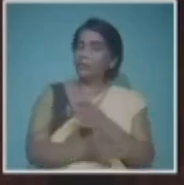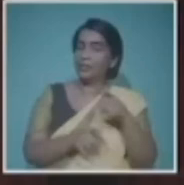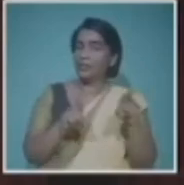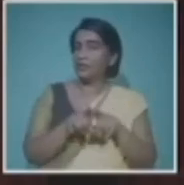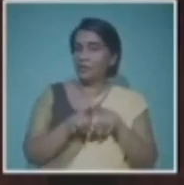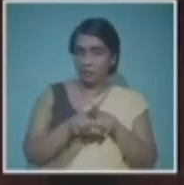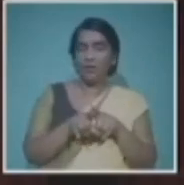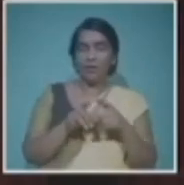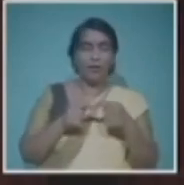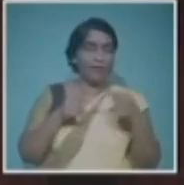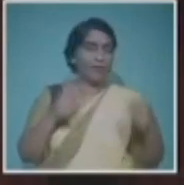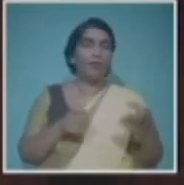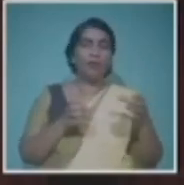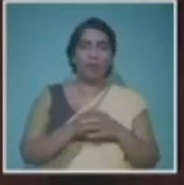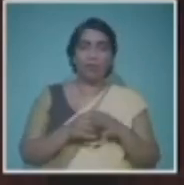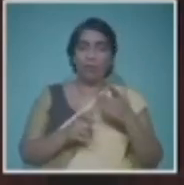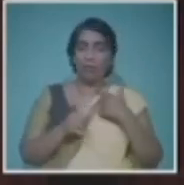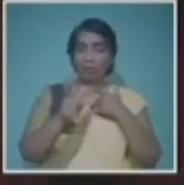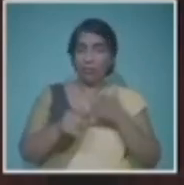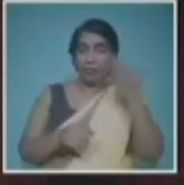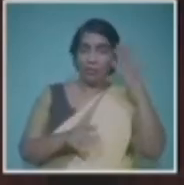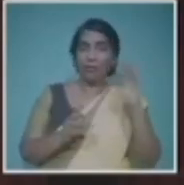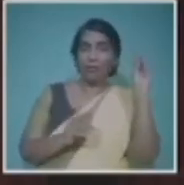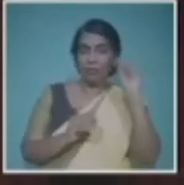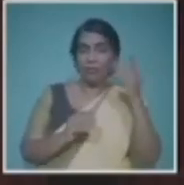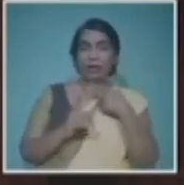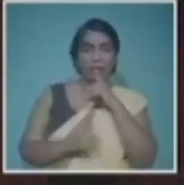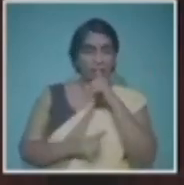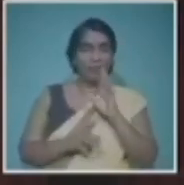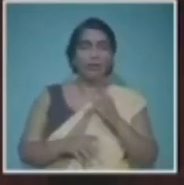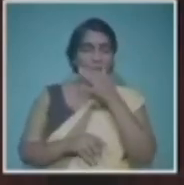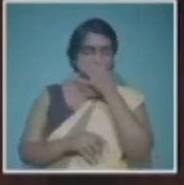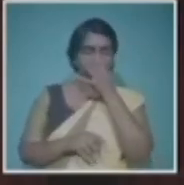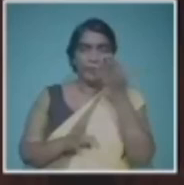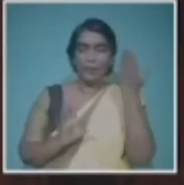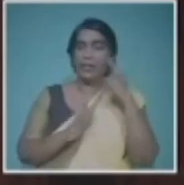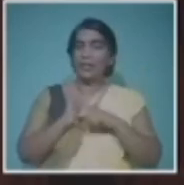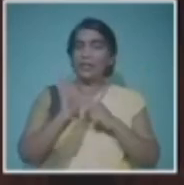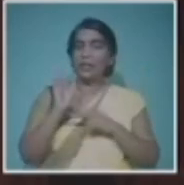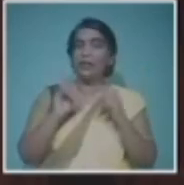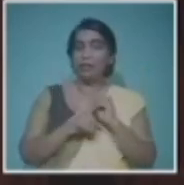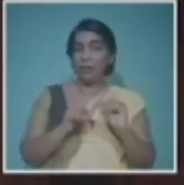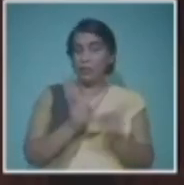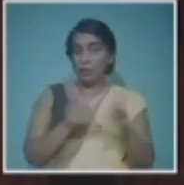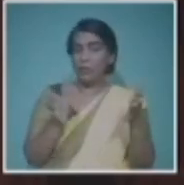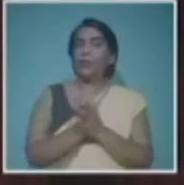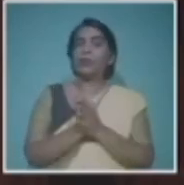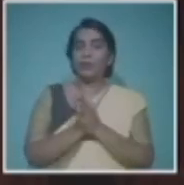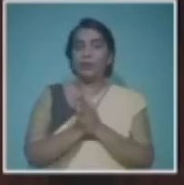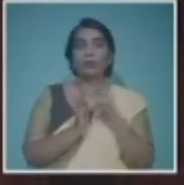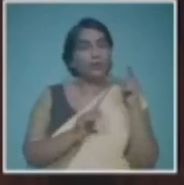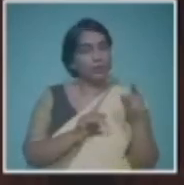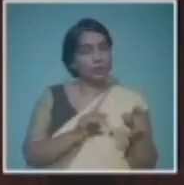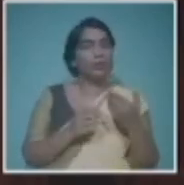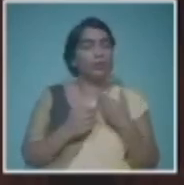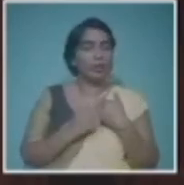නිසාවෙන් අපේ වමේ පක්ෂවලට මරණ වරෙන්තු අතේ තියාගෙන තමයි දේශපාලනය කරන්න සිද්ධ වුණේ එදා ජනතා විමුක්ති පෙරමුණේ බීසණියත් එක්ක ඒ